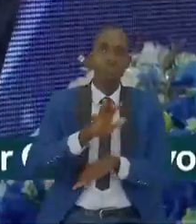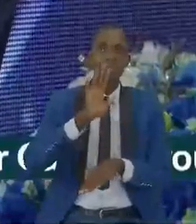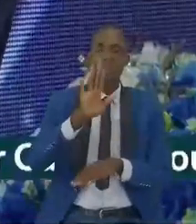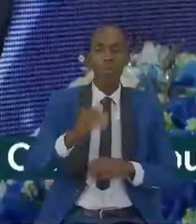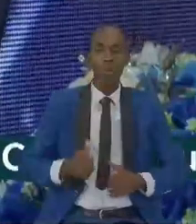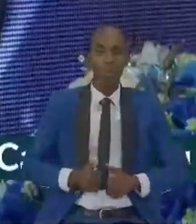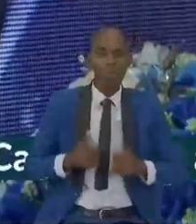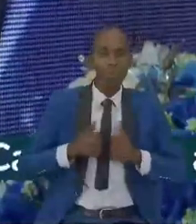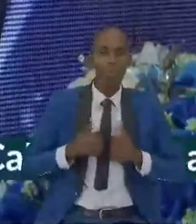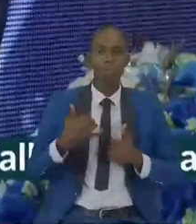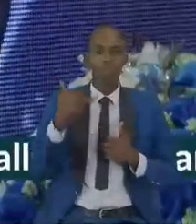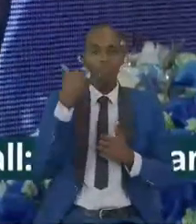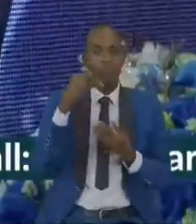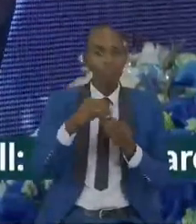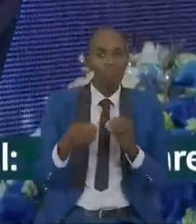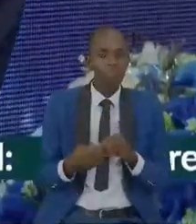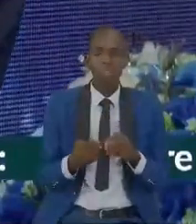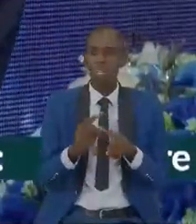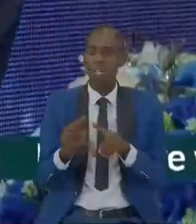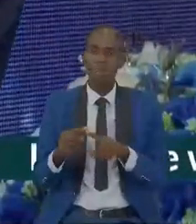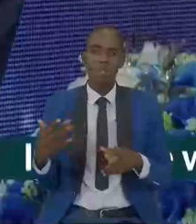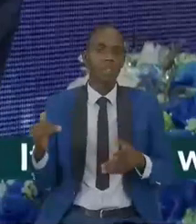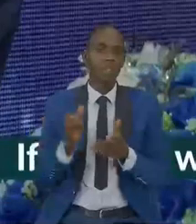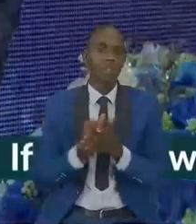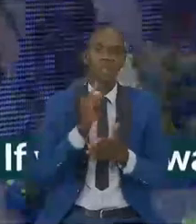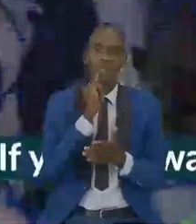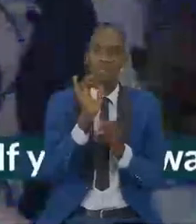un SMS ou par WhatsApp au